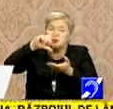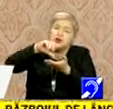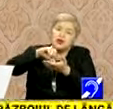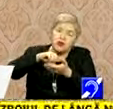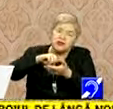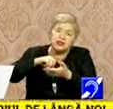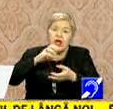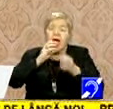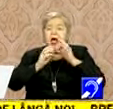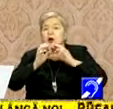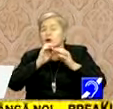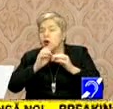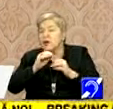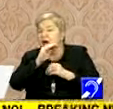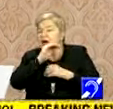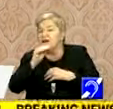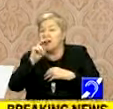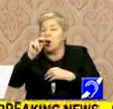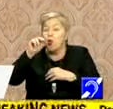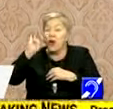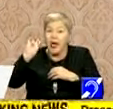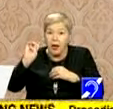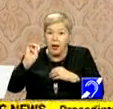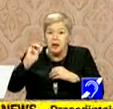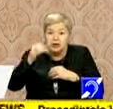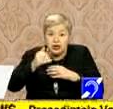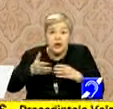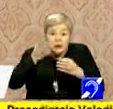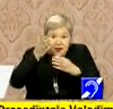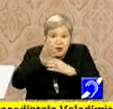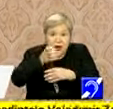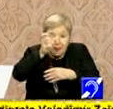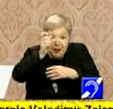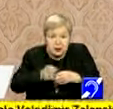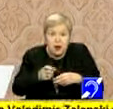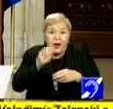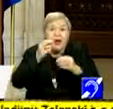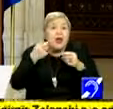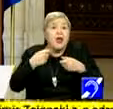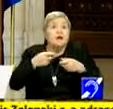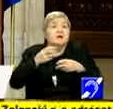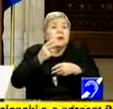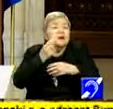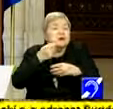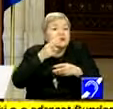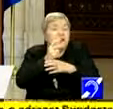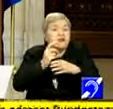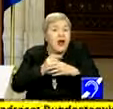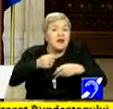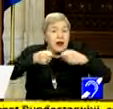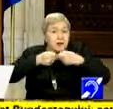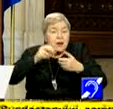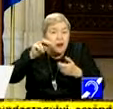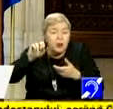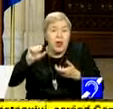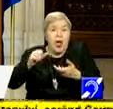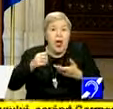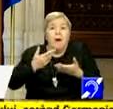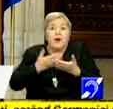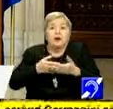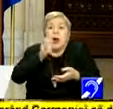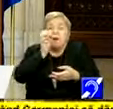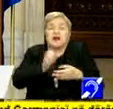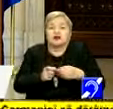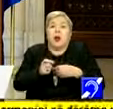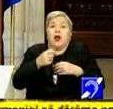industria la nivelul Uniunii Europene, dar îi afectează în mod direct și pe cetățenii țărilor noastre, pentru că ei suportă consecințele unei noi